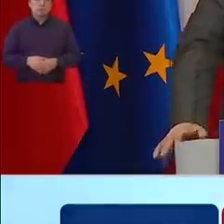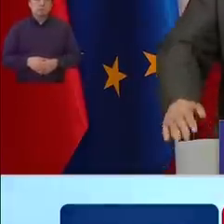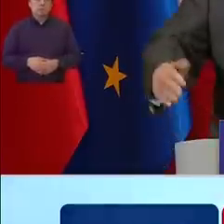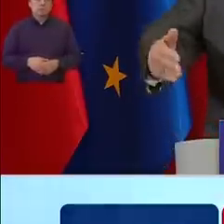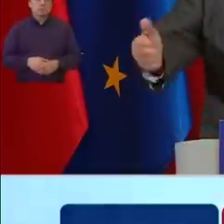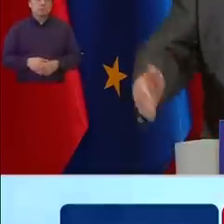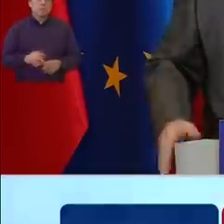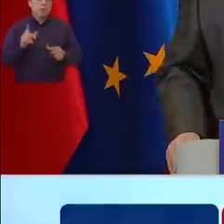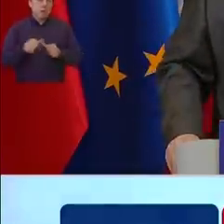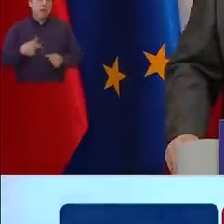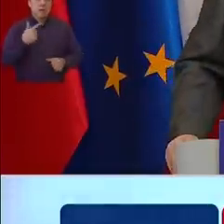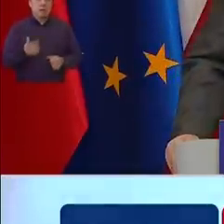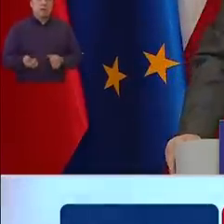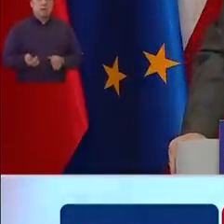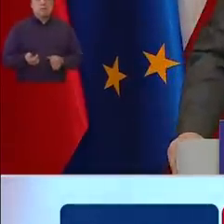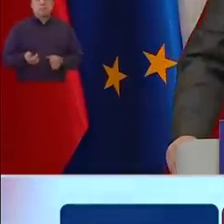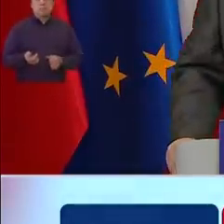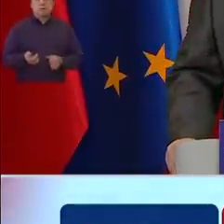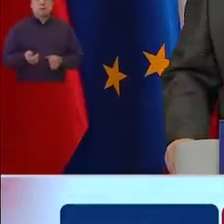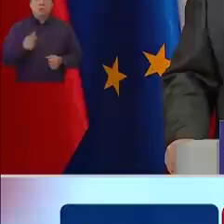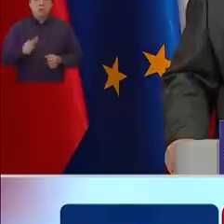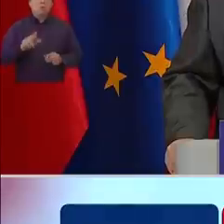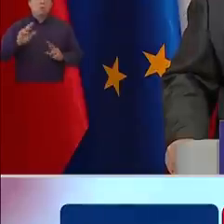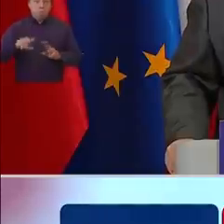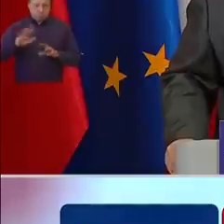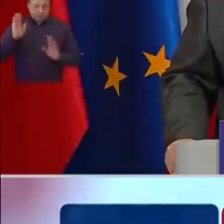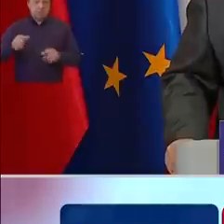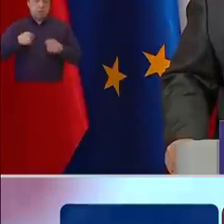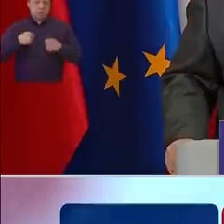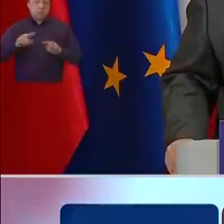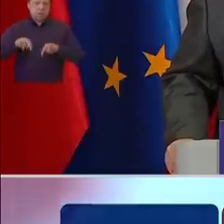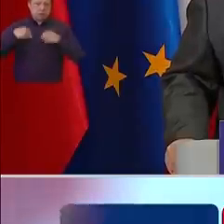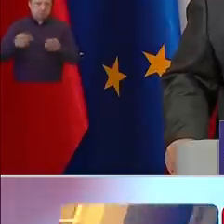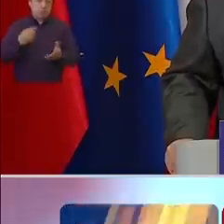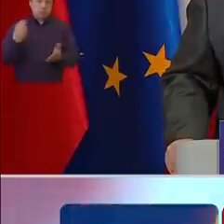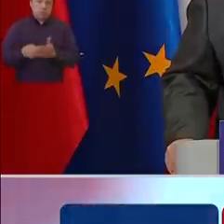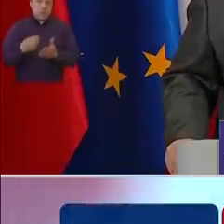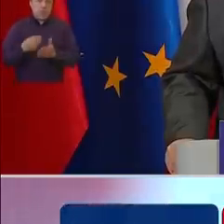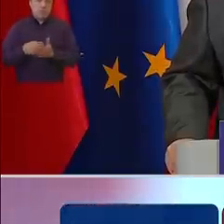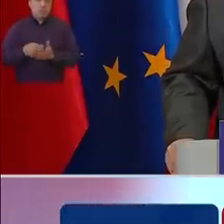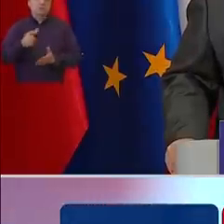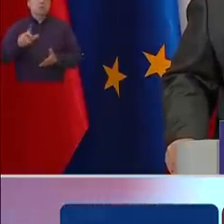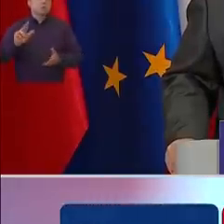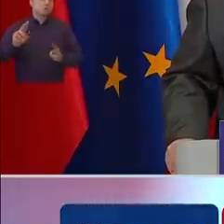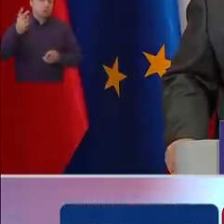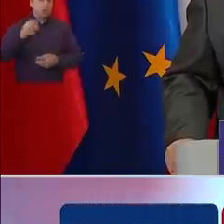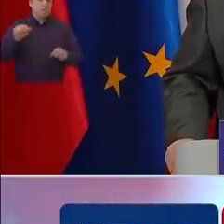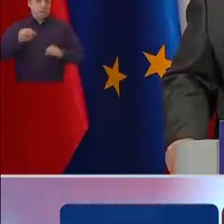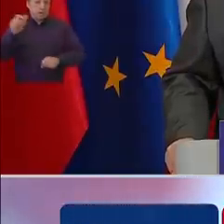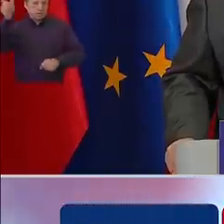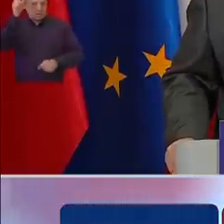czy w jakimś czasie, no, na wtórnym rynku, refinansowane przez bank centralny. Po prostu my